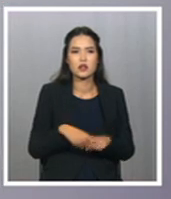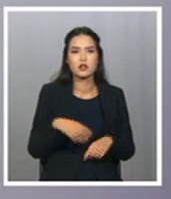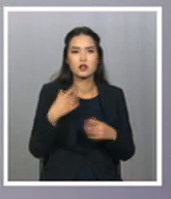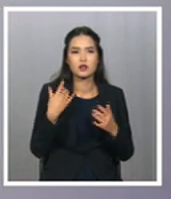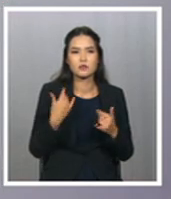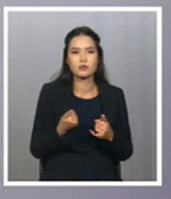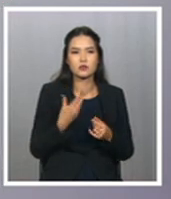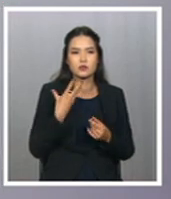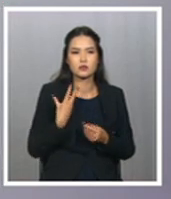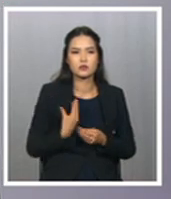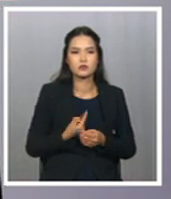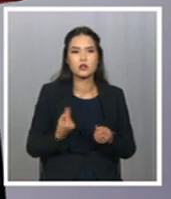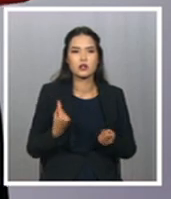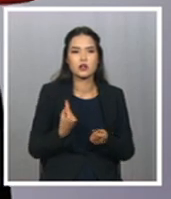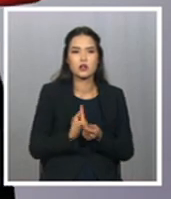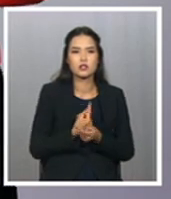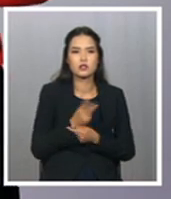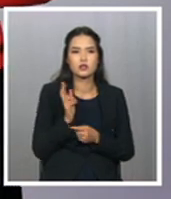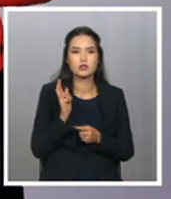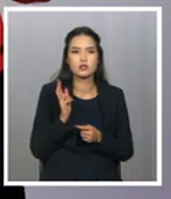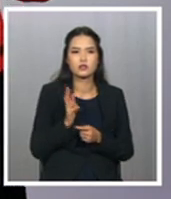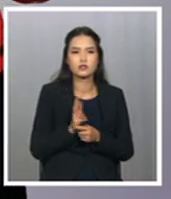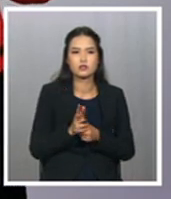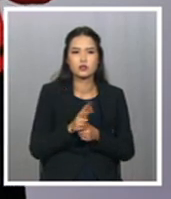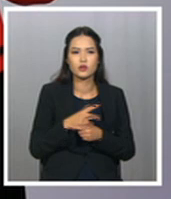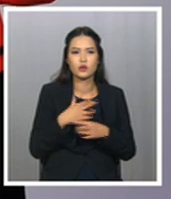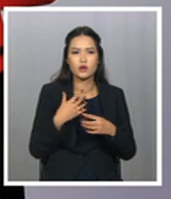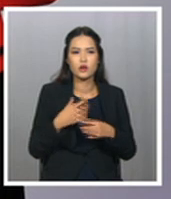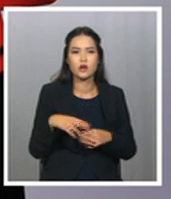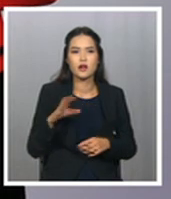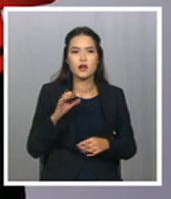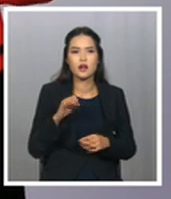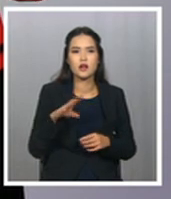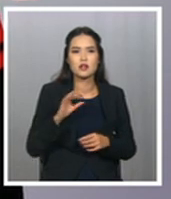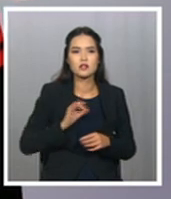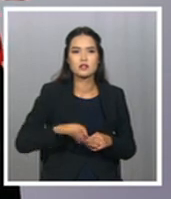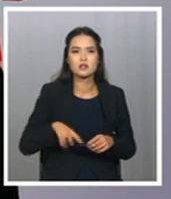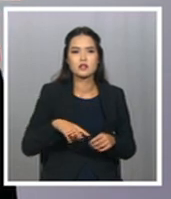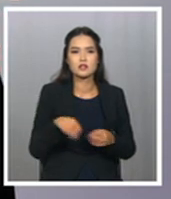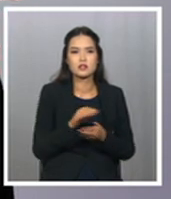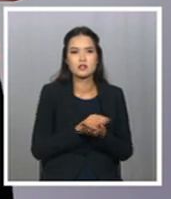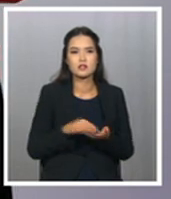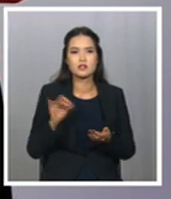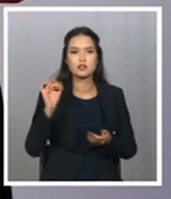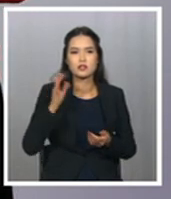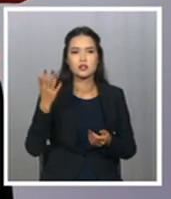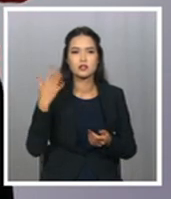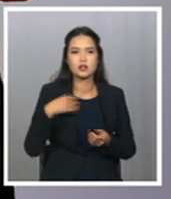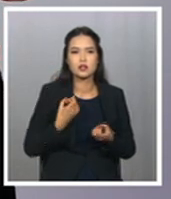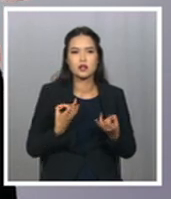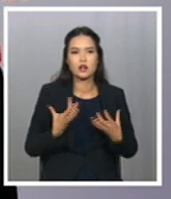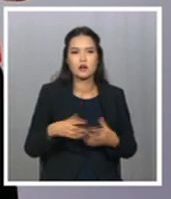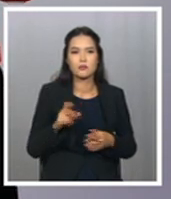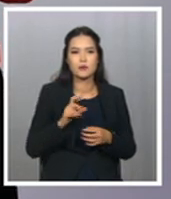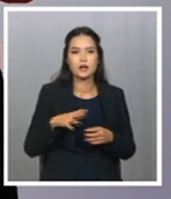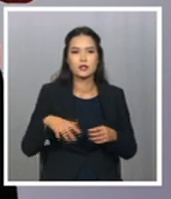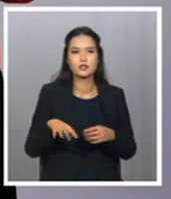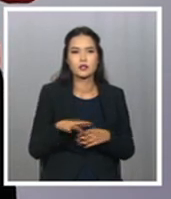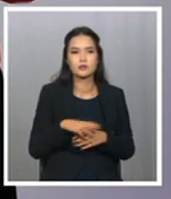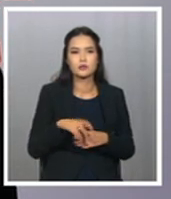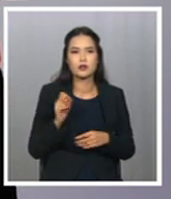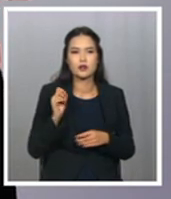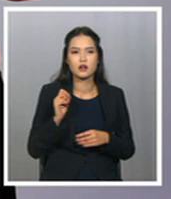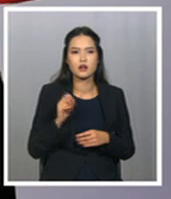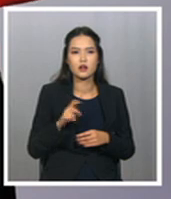өтетін алғашқы ұстаз повесі әдебиет тарихындағы қарапайым адамның алтын